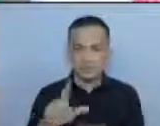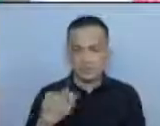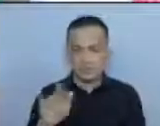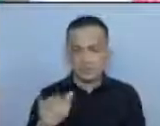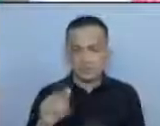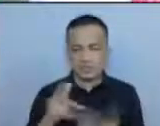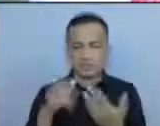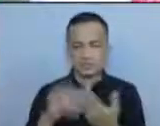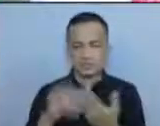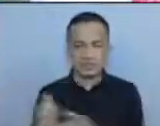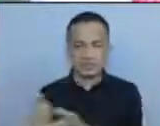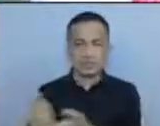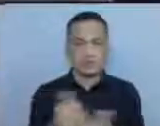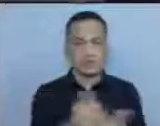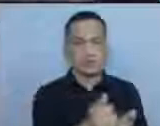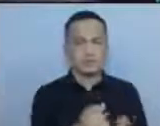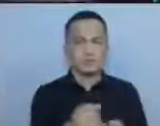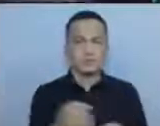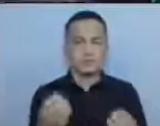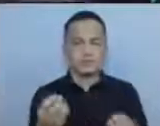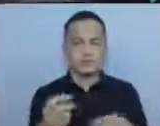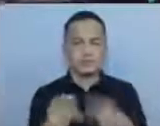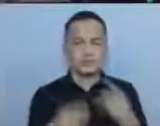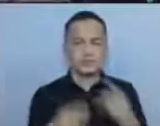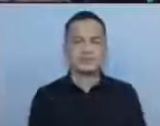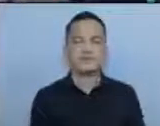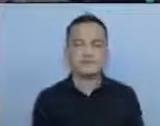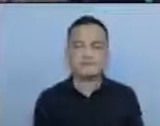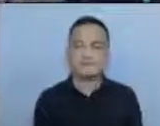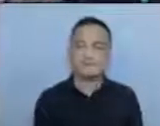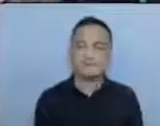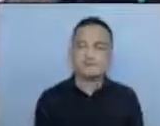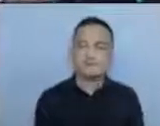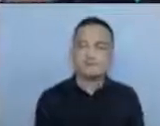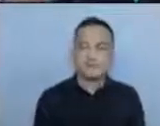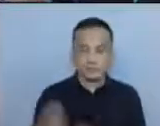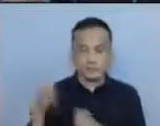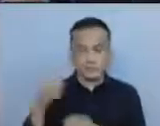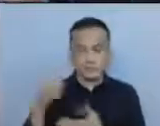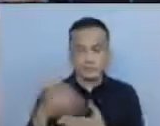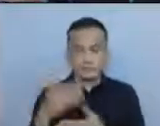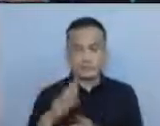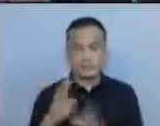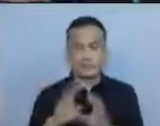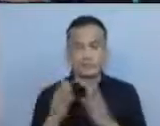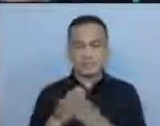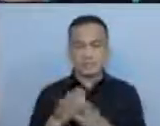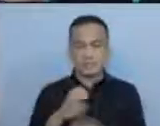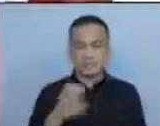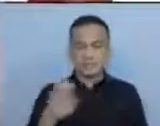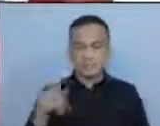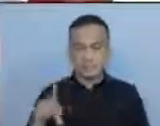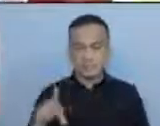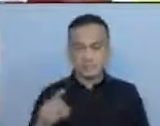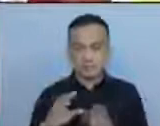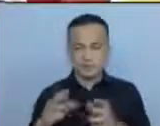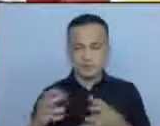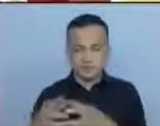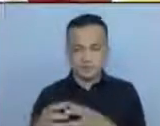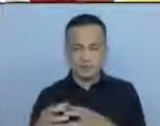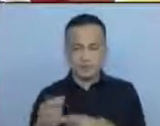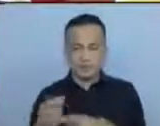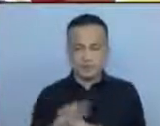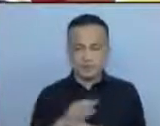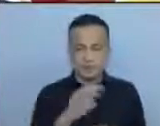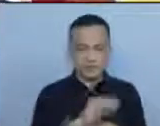mas marami pang residente. Inaasahan naman na isa pang batch ng EEP ALS learners na manggagaling sa munisipalidad ng Madalum